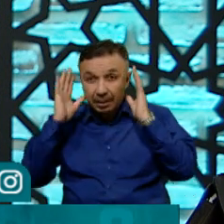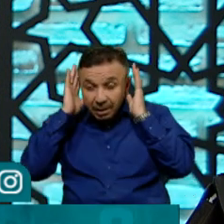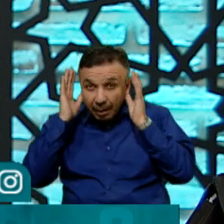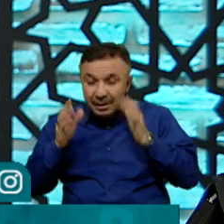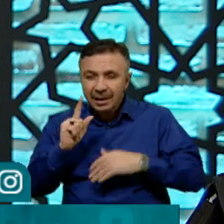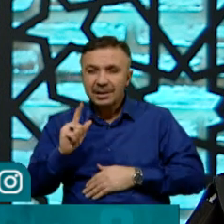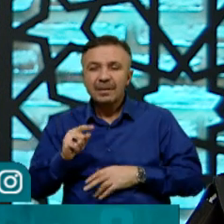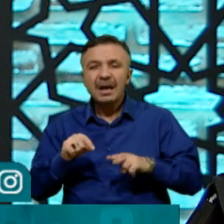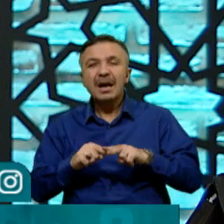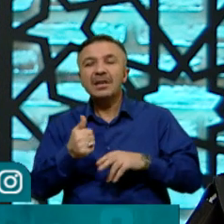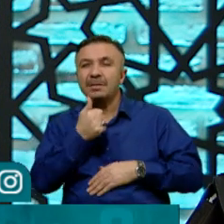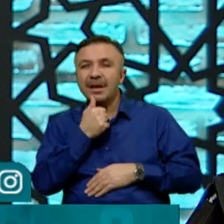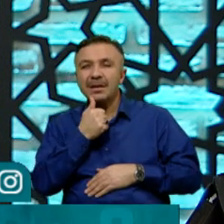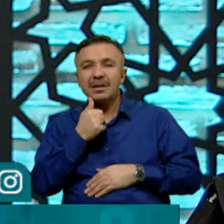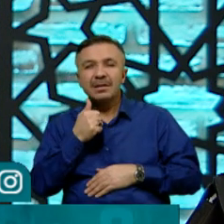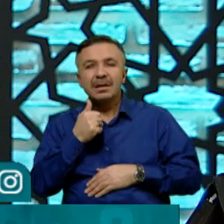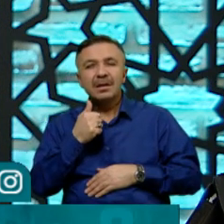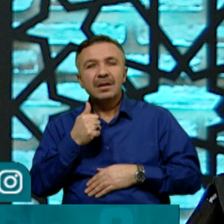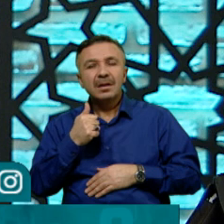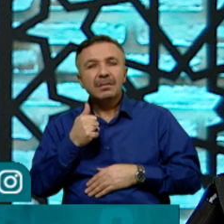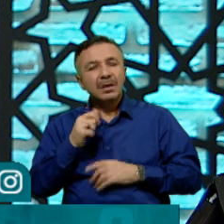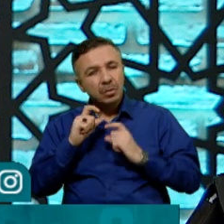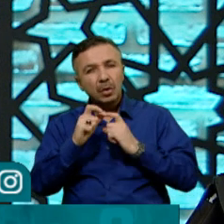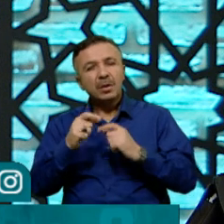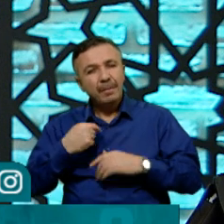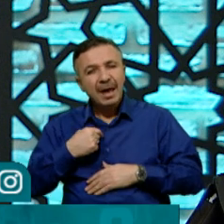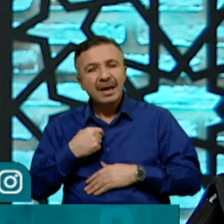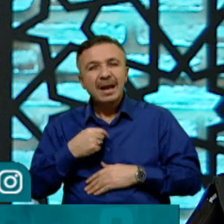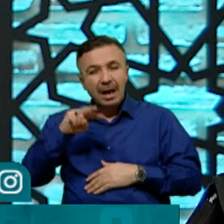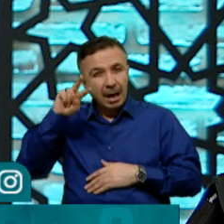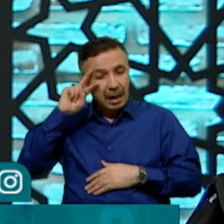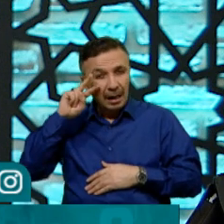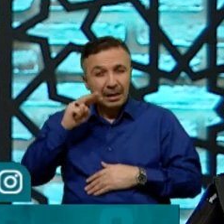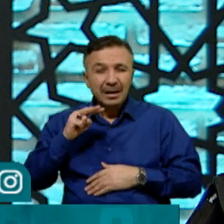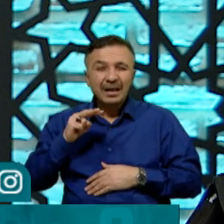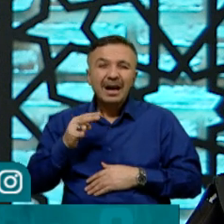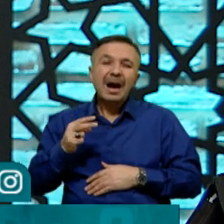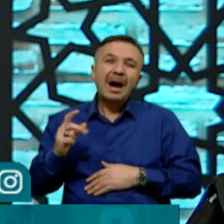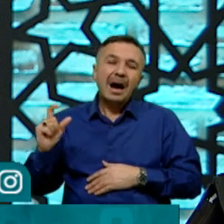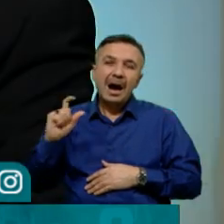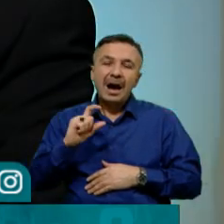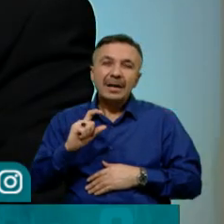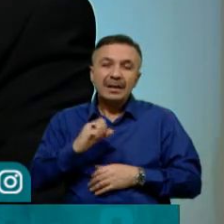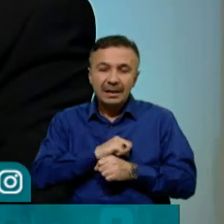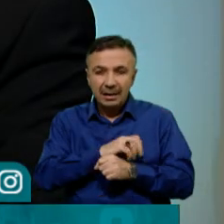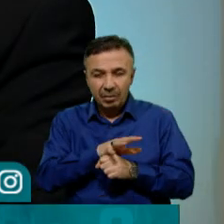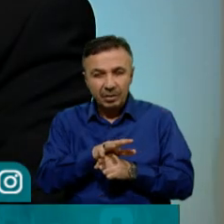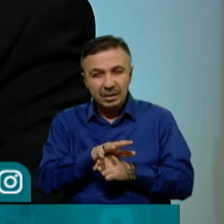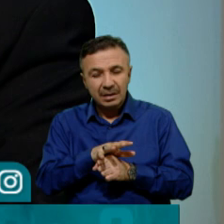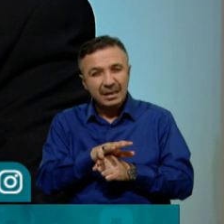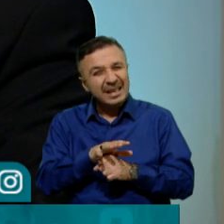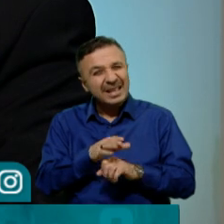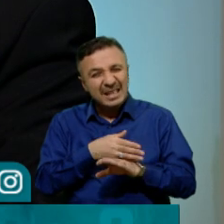Naci bey demiş ki hocam ben Aralık ayında komut 19 yüzünden yoğun bakımda